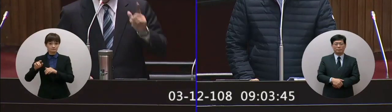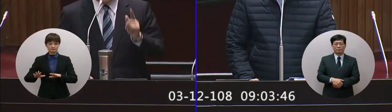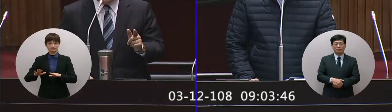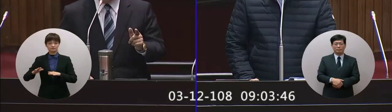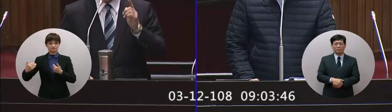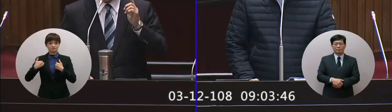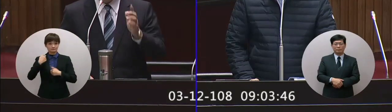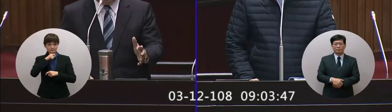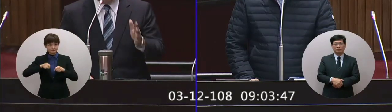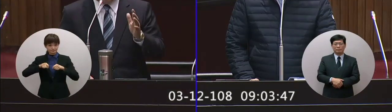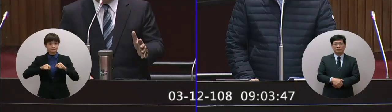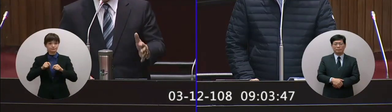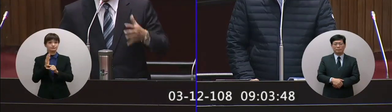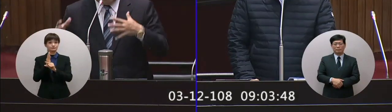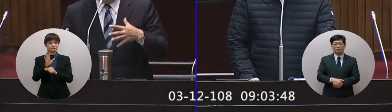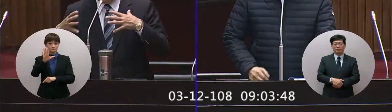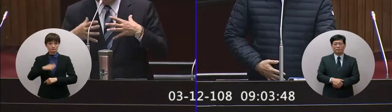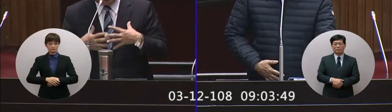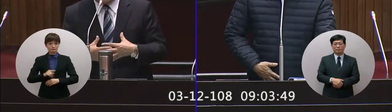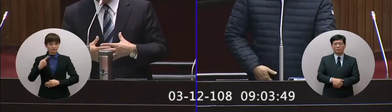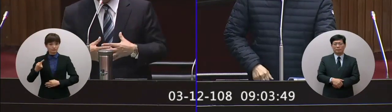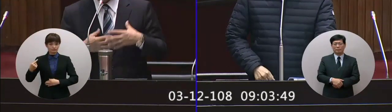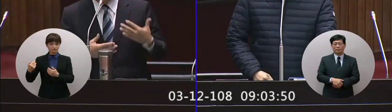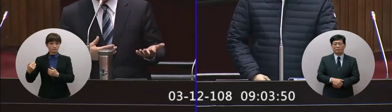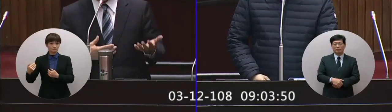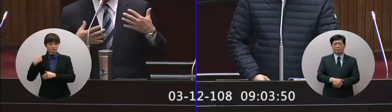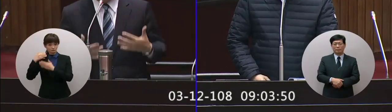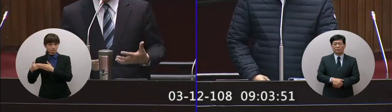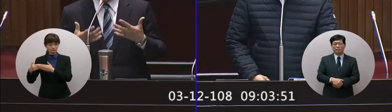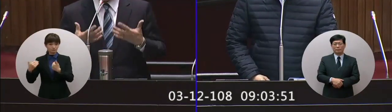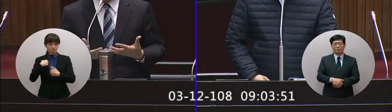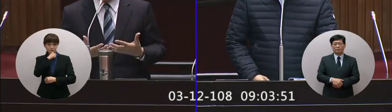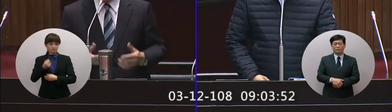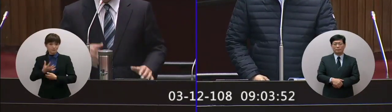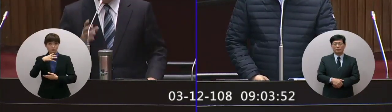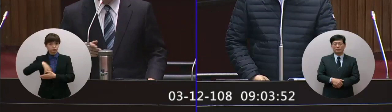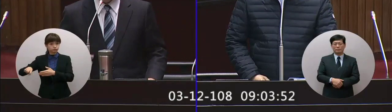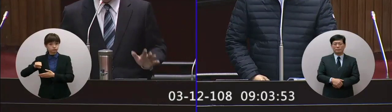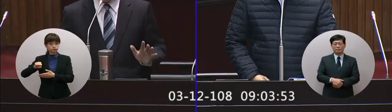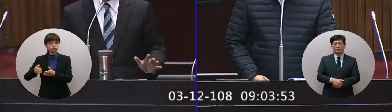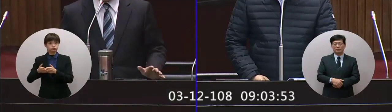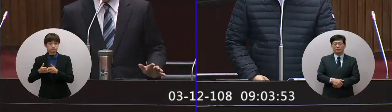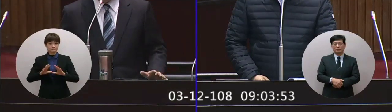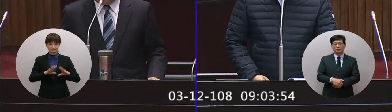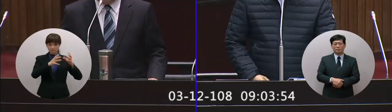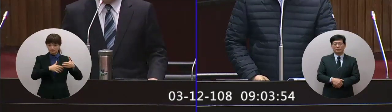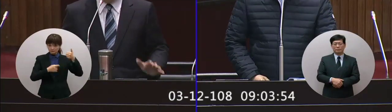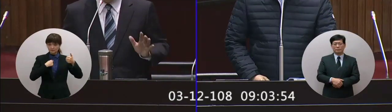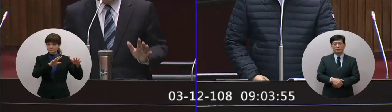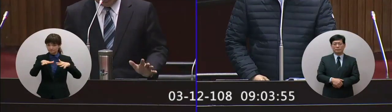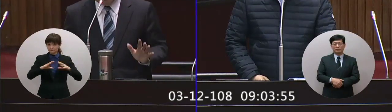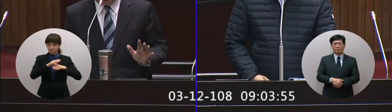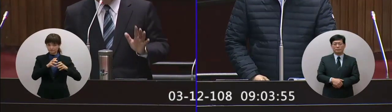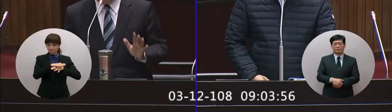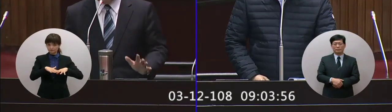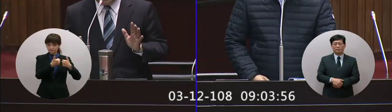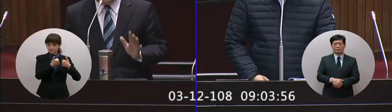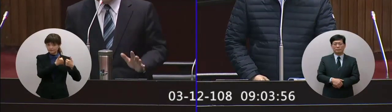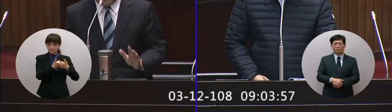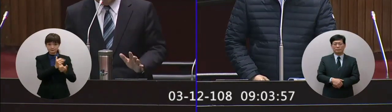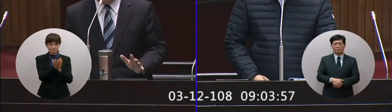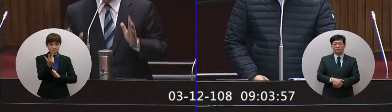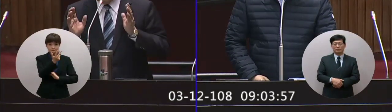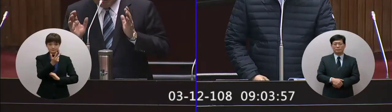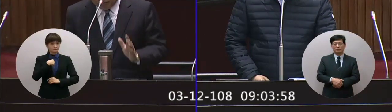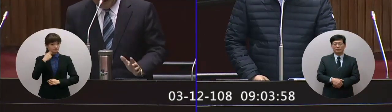动进行，基于中国要并吞台湾，所以总统特别召开国安会议，从7个面向要提出来种种不